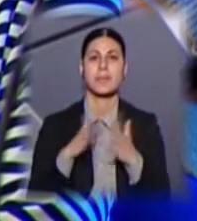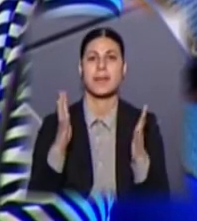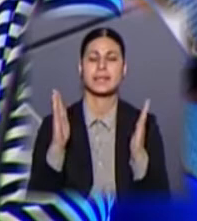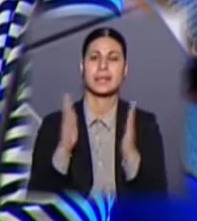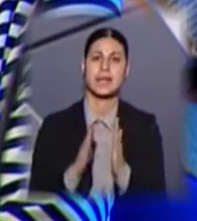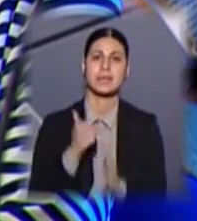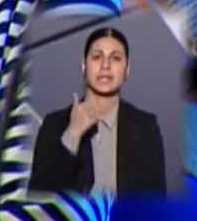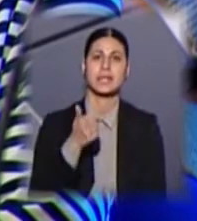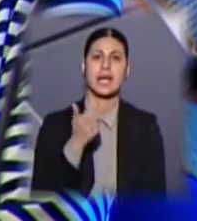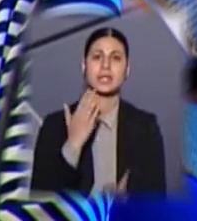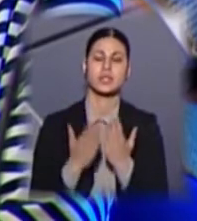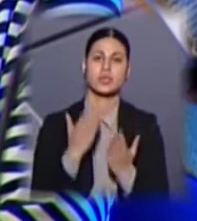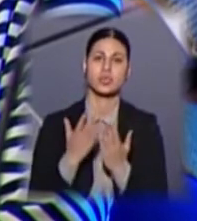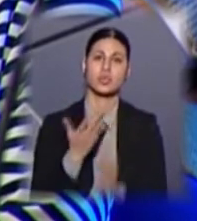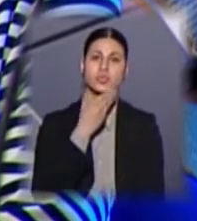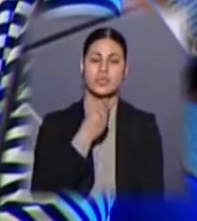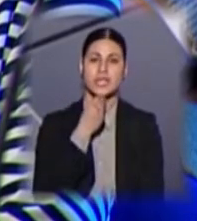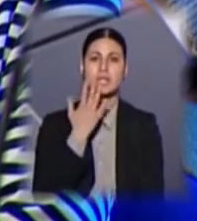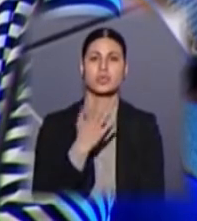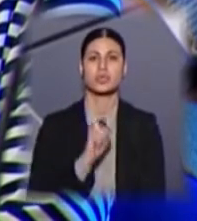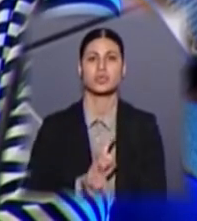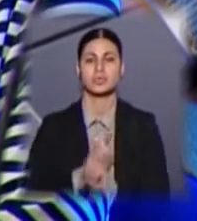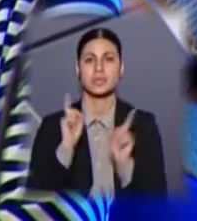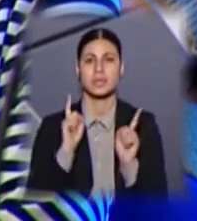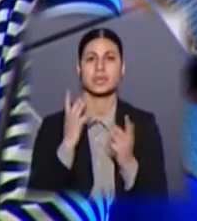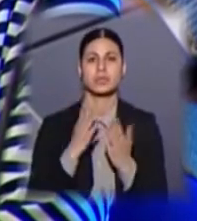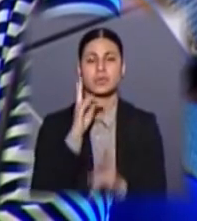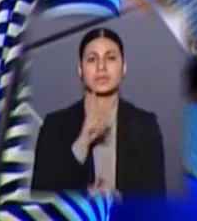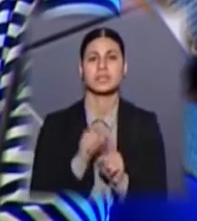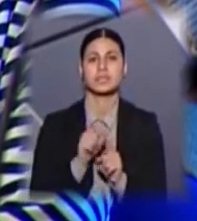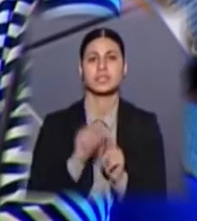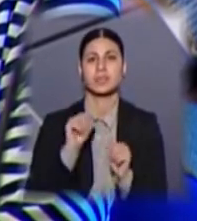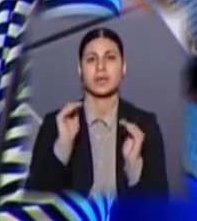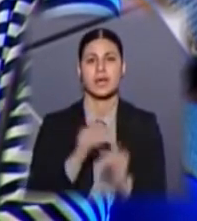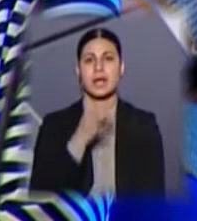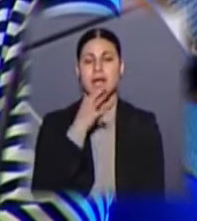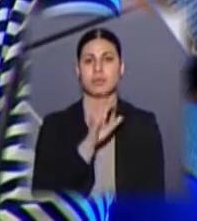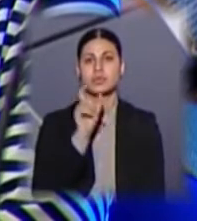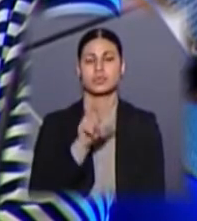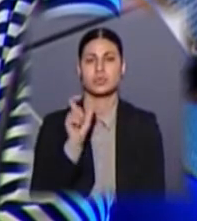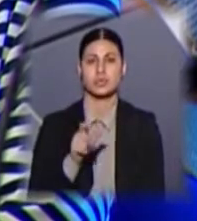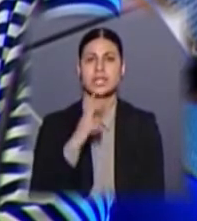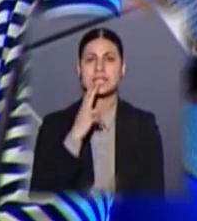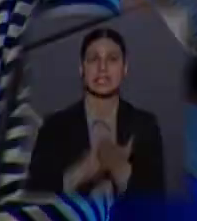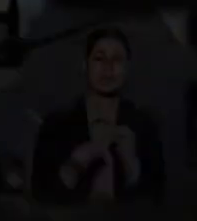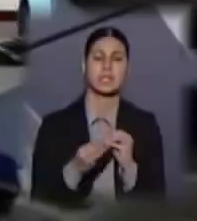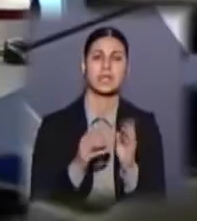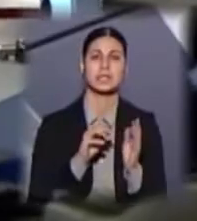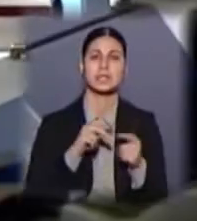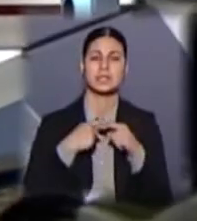მეტნაკლებად კარგი თუ შვენიერი თუ შესანიშნავი თუ არ ვიცი, ვიღაცა შეიძლება ნაკლებად მოწოს, ვიღაცას მეტად